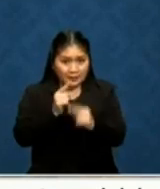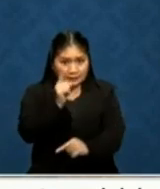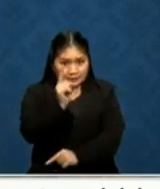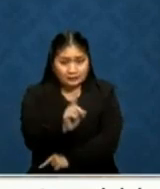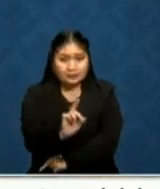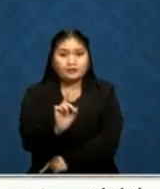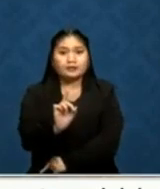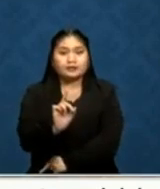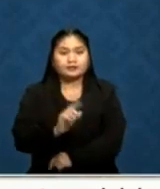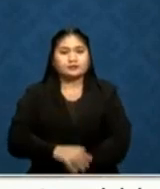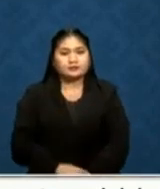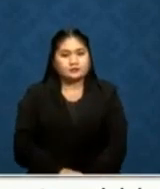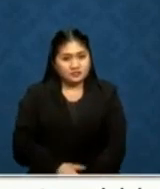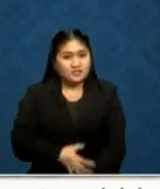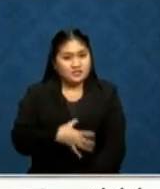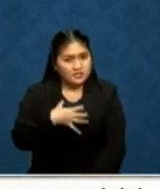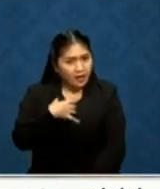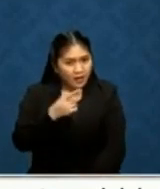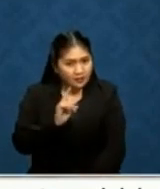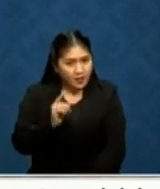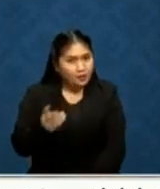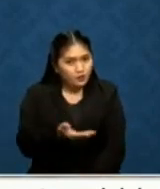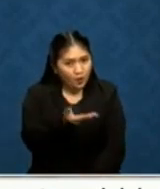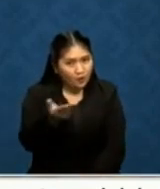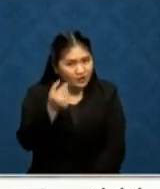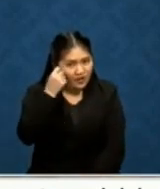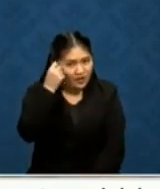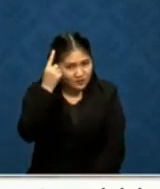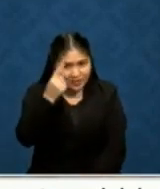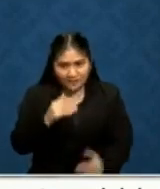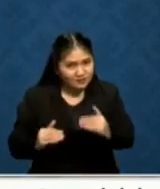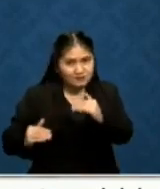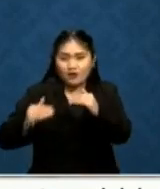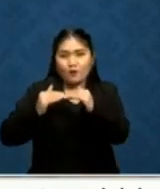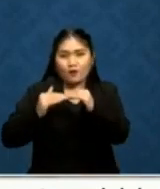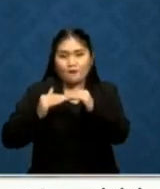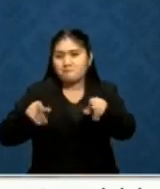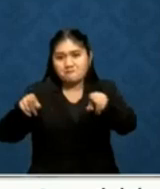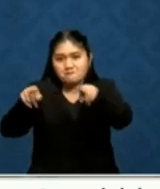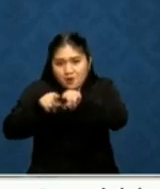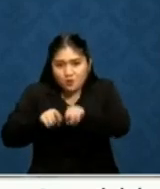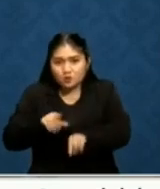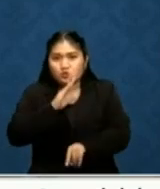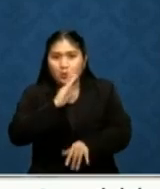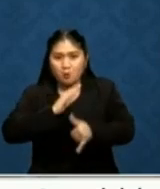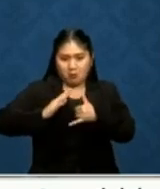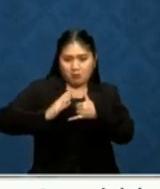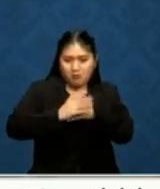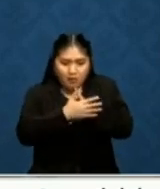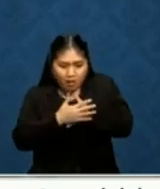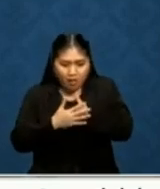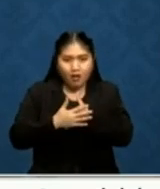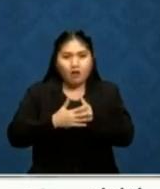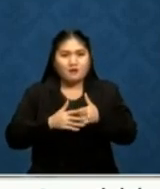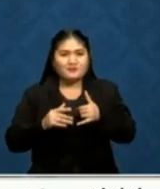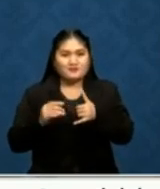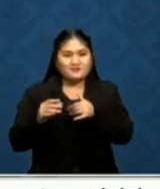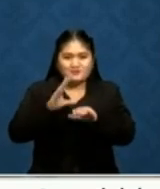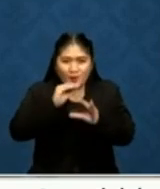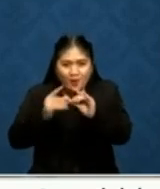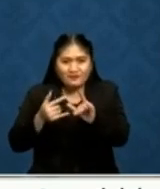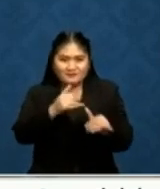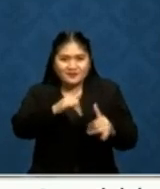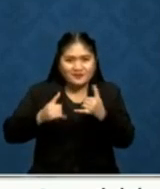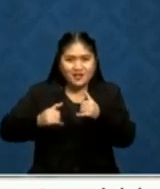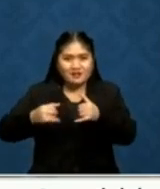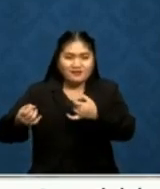งนะคะอยากจะให้ทุกคนเข้าใจเรื่องนี้เท่าๆกันการคุกคามทางเพศเนี่ยค่ะสามารถเกิด